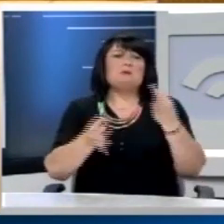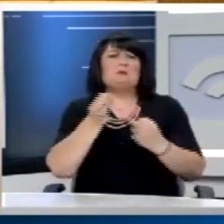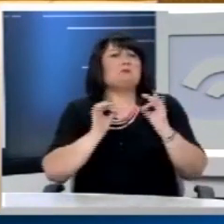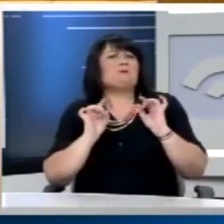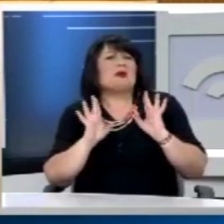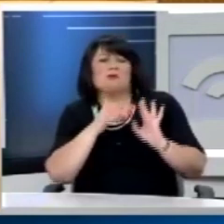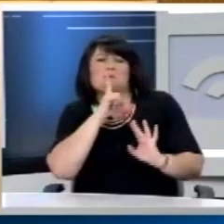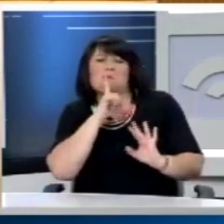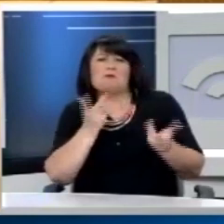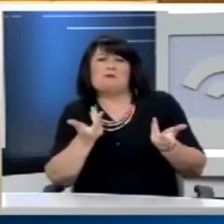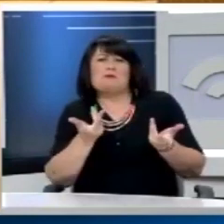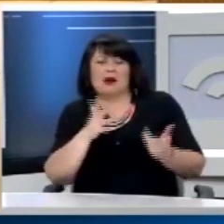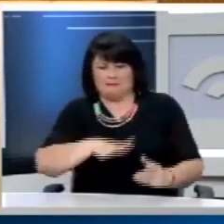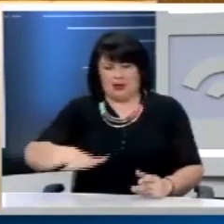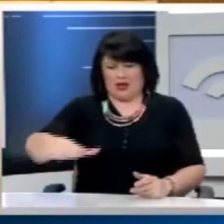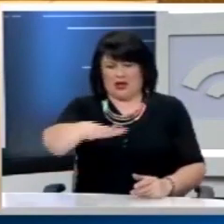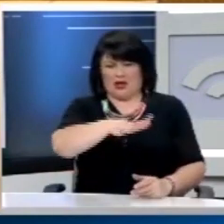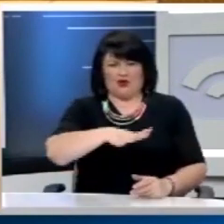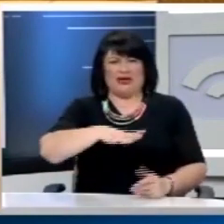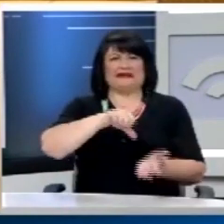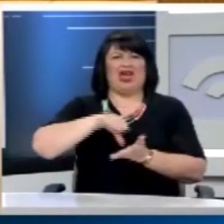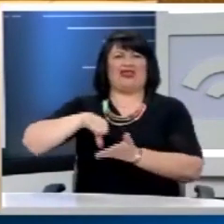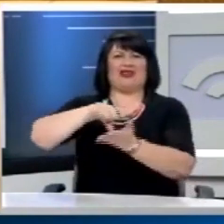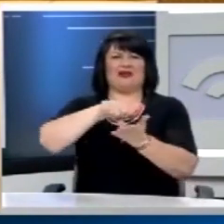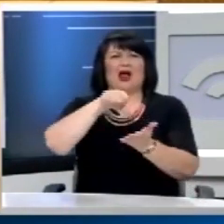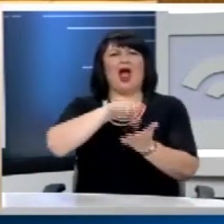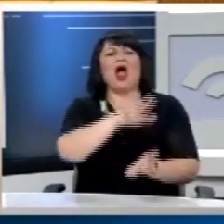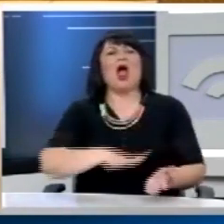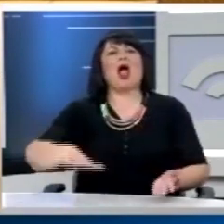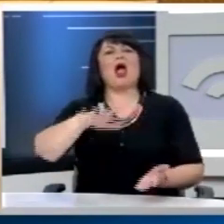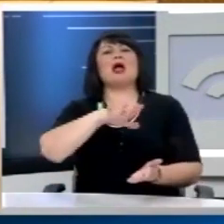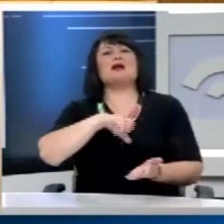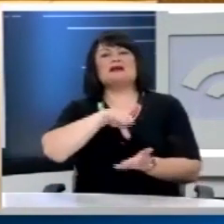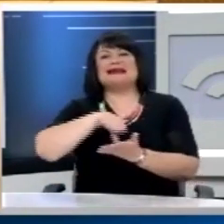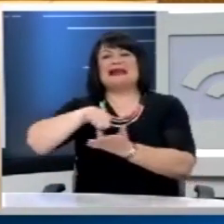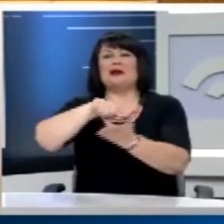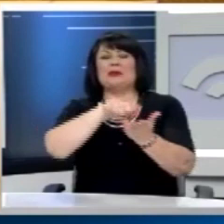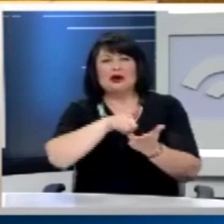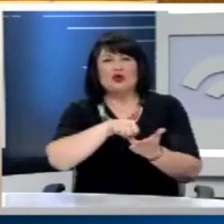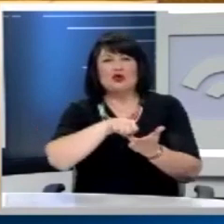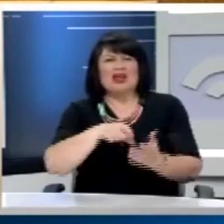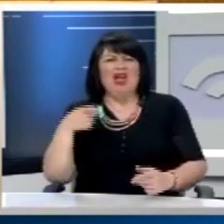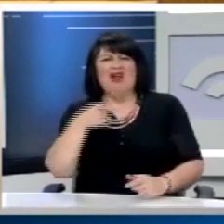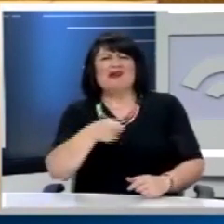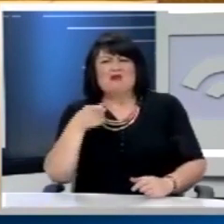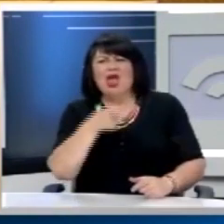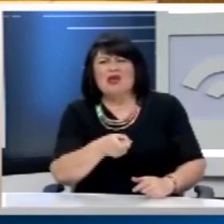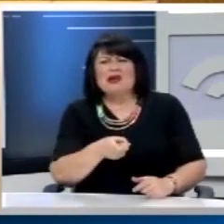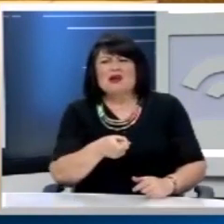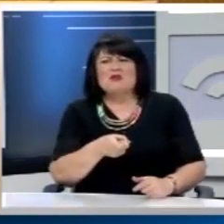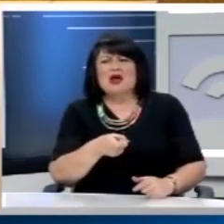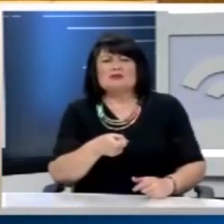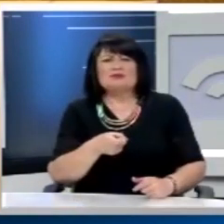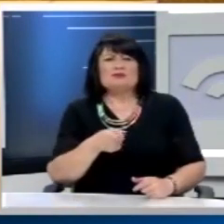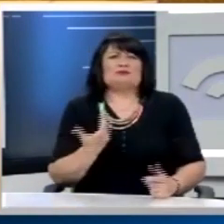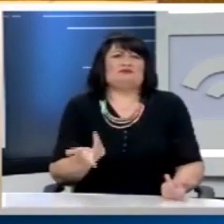για ολόκληρες περιοχές της Αθήνας, της Αττικής, όλης της Ελλάδας, με έξαρση της εγκληματικότητας, στις οποίες